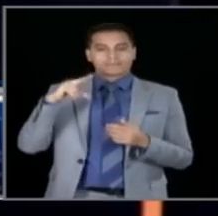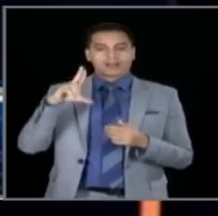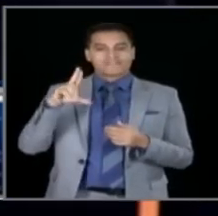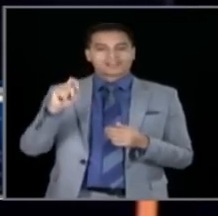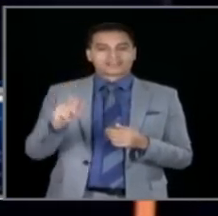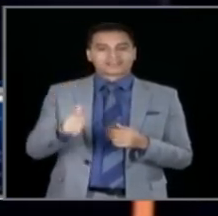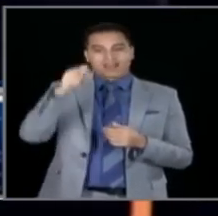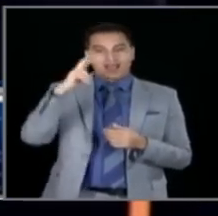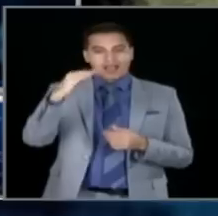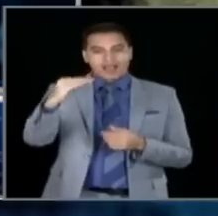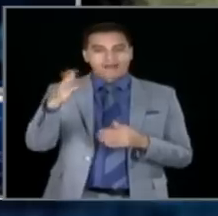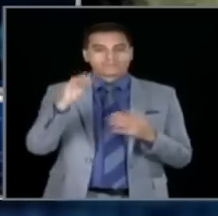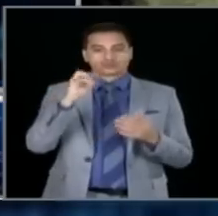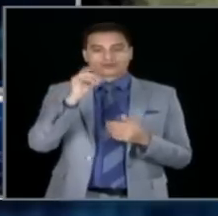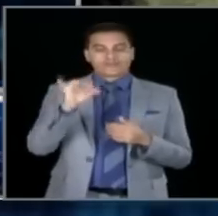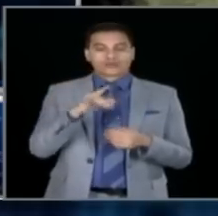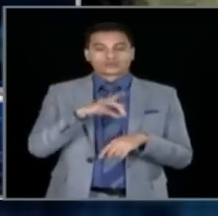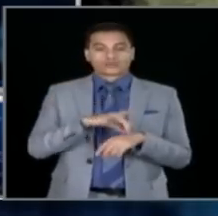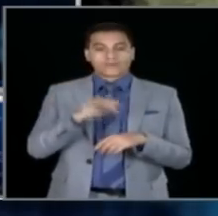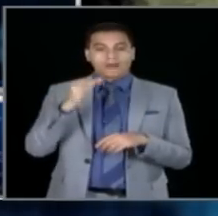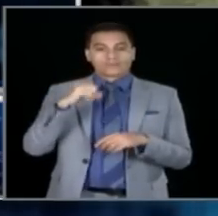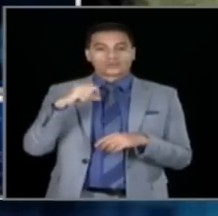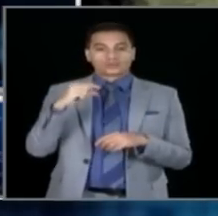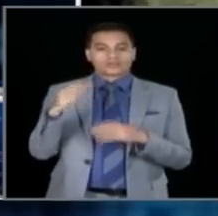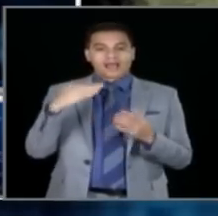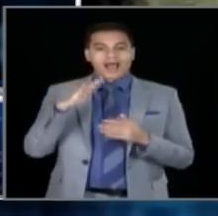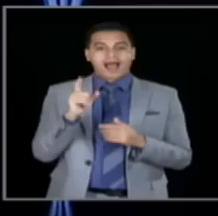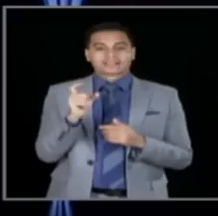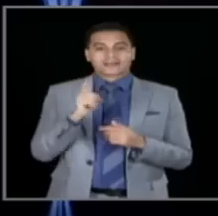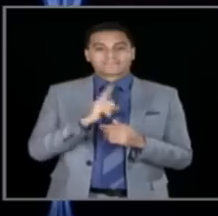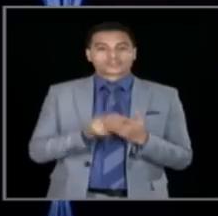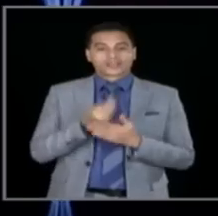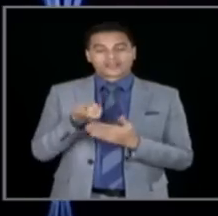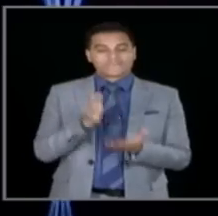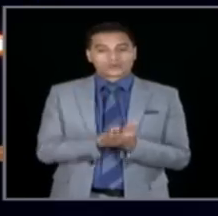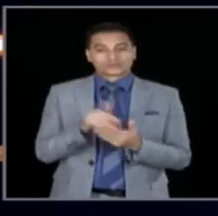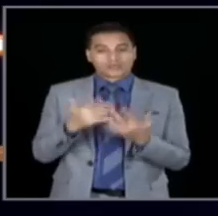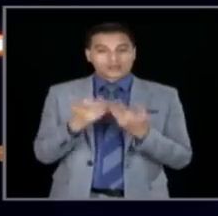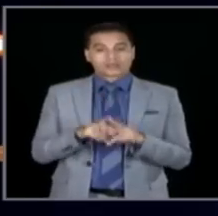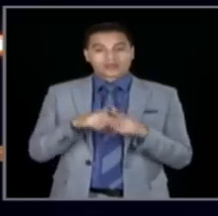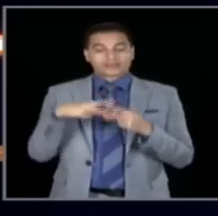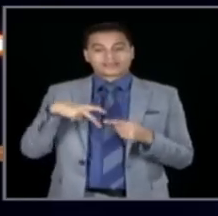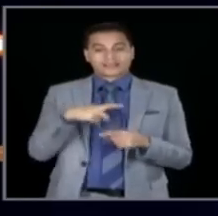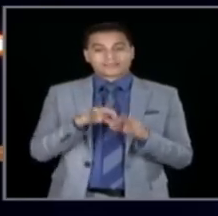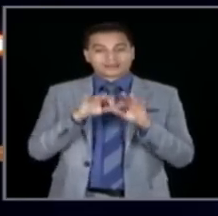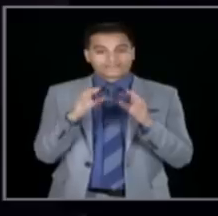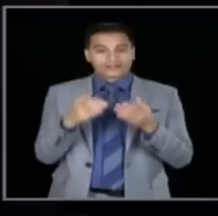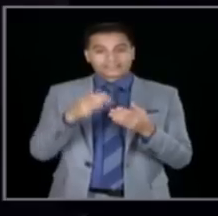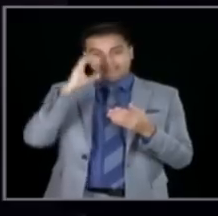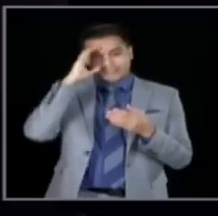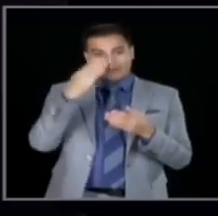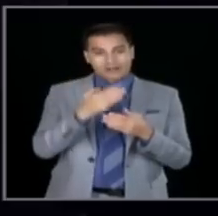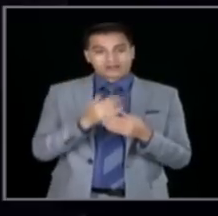مصطفى. دكتور محمود حسن مش هيديكوا فرصة. النتيجة اتغيرت: 80